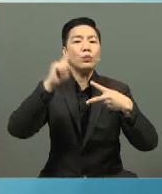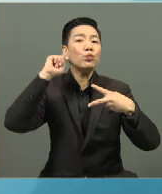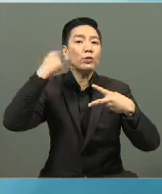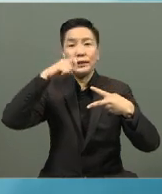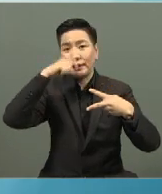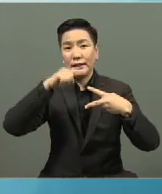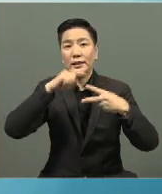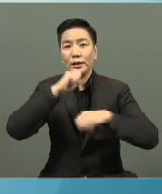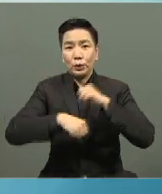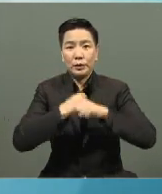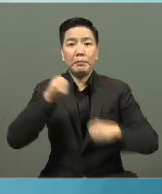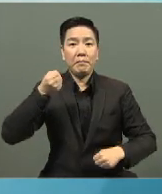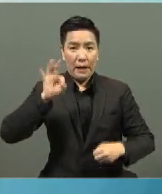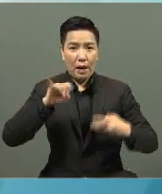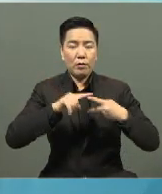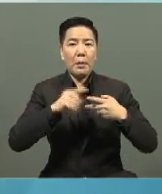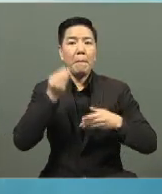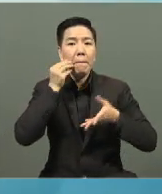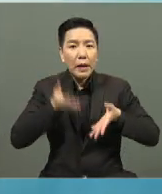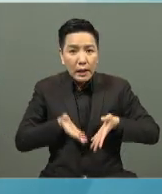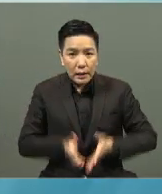นะครับก็คือเป็นผู้ป่วยหญิงไทยอายุ 19ปีบุญลำเนาอยู่ที่กรุงเทพนะครับมีประวัติสัมผัสกับผู้ป่วยในครอบครัวในครอบครัวนกเขาเนี่ยมีป